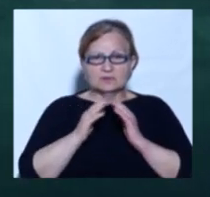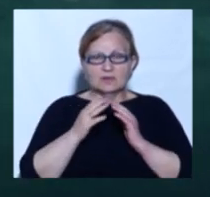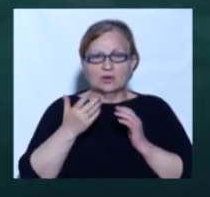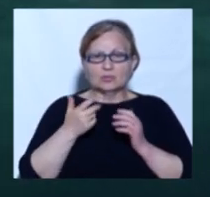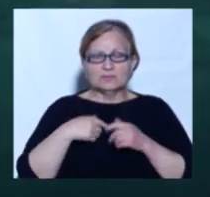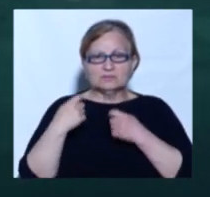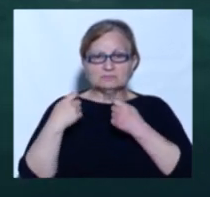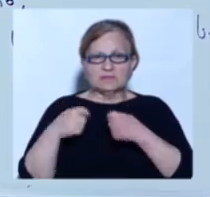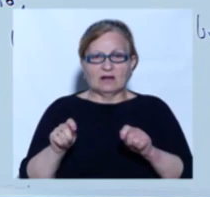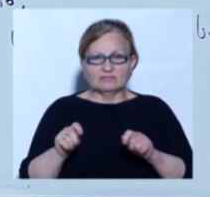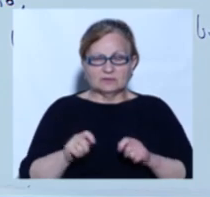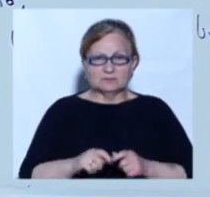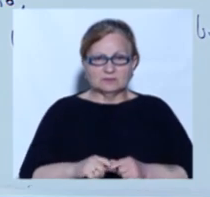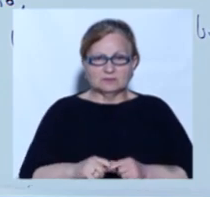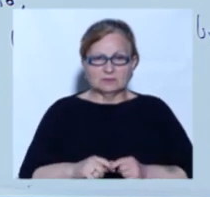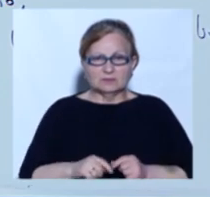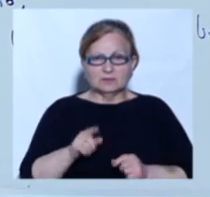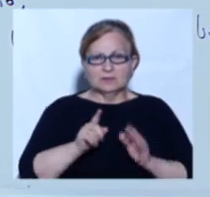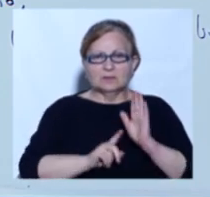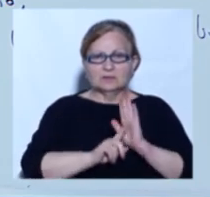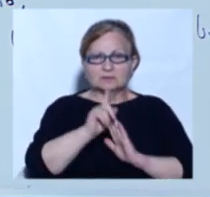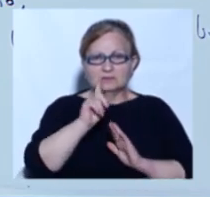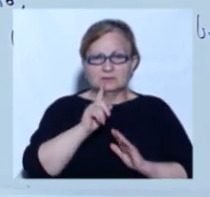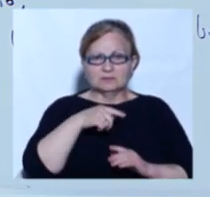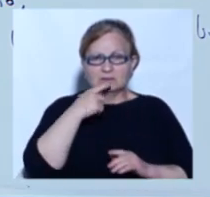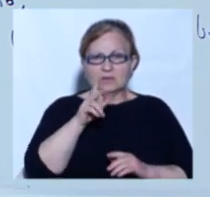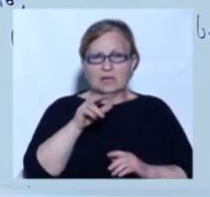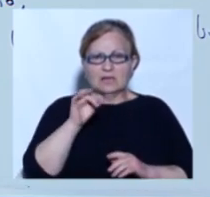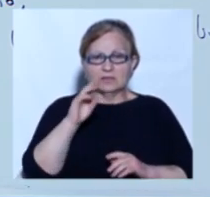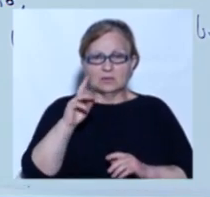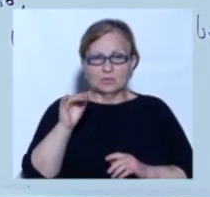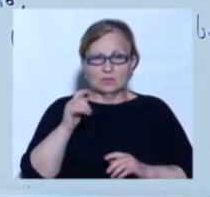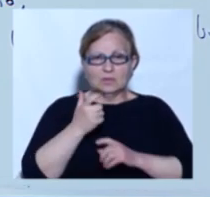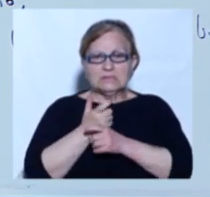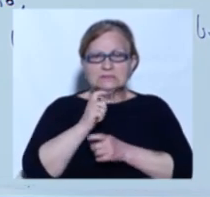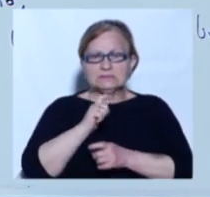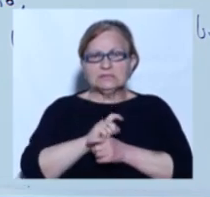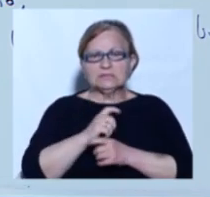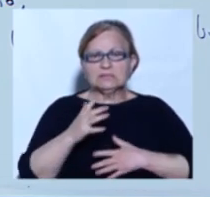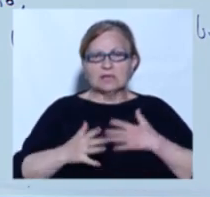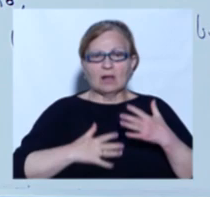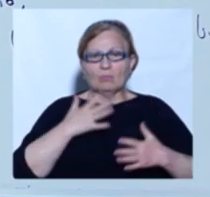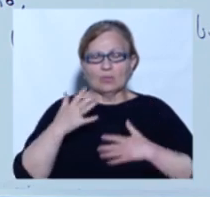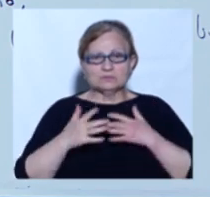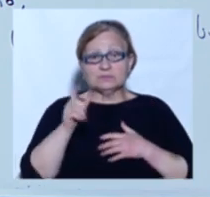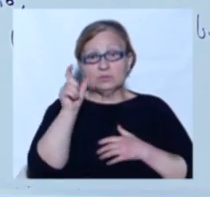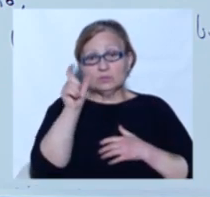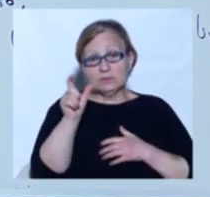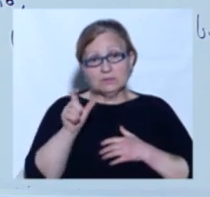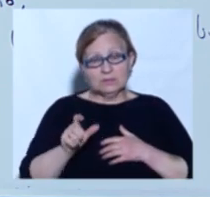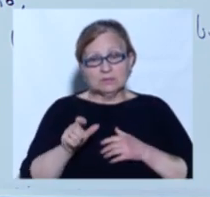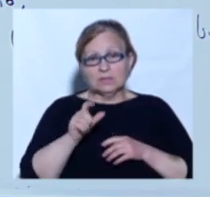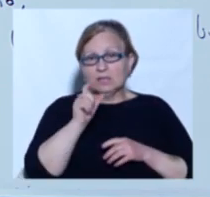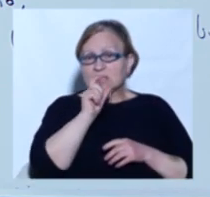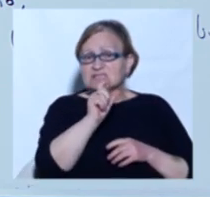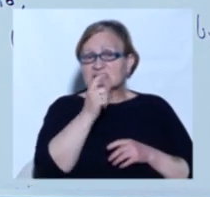გავუყიდე. გახსოვს ალბათ თავიდანვე გითხარი, რომ ჰაიკუ ეს არის ძლიერი ემოციური ლექსი. თითოეულ